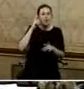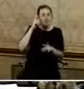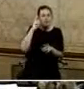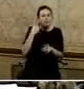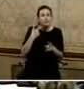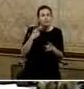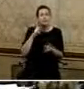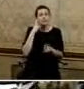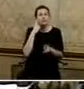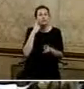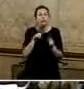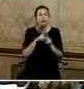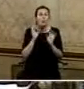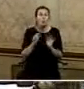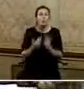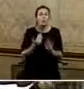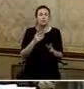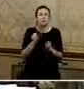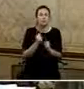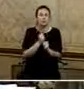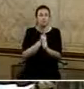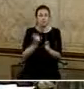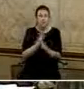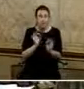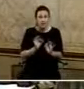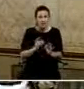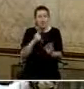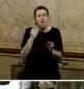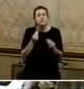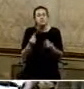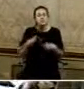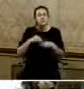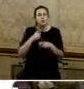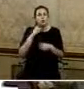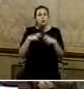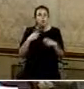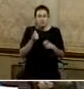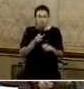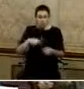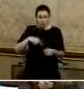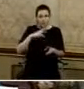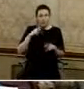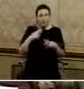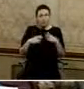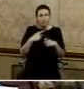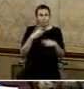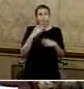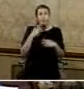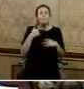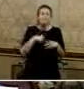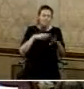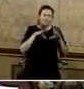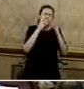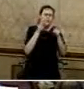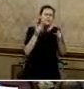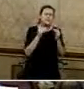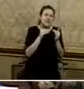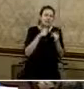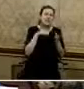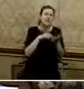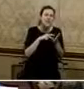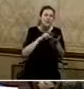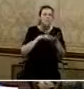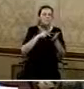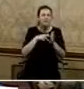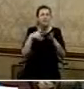i ne izgleda će biti promišljenje. I dodatno, zašto mi imamo problem, iako se načinno snažemo, dakle, s planiranjem grada,